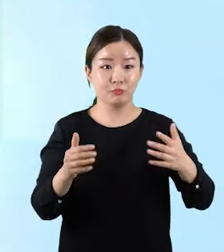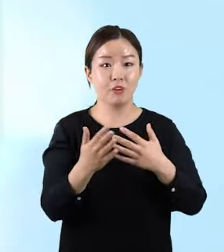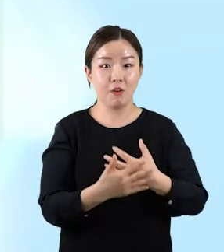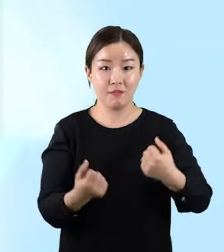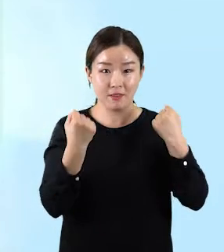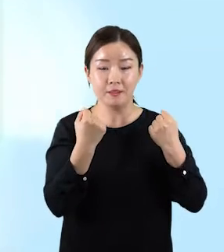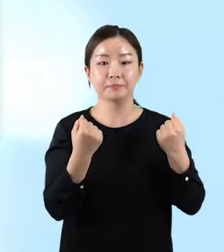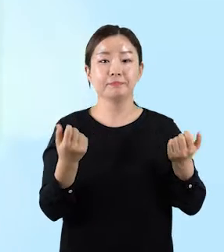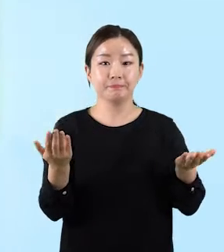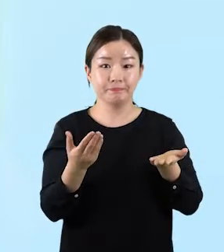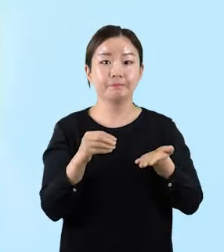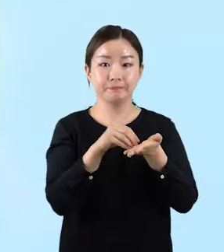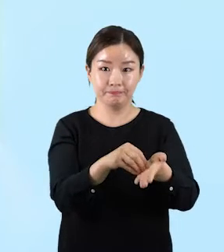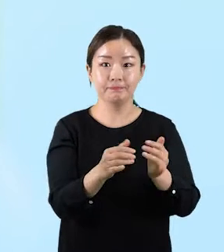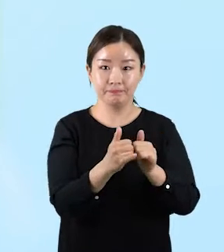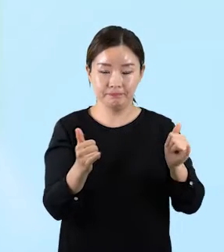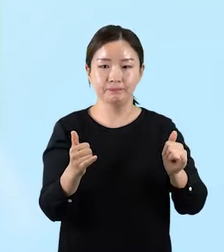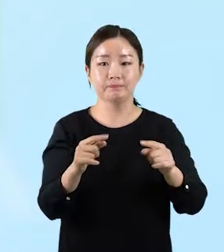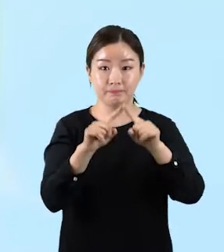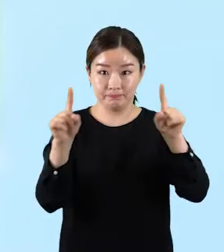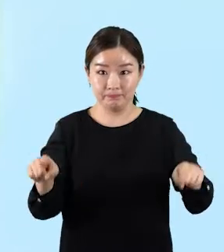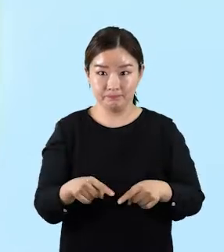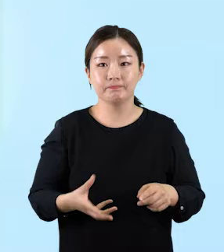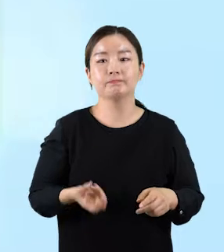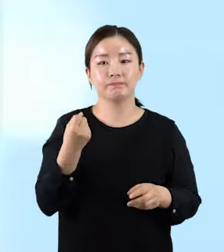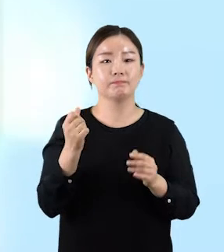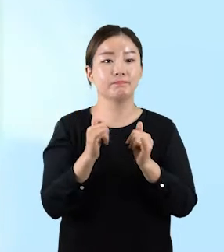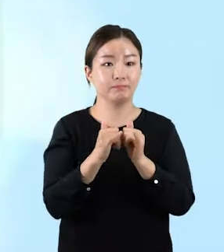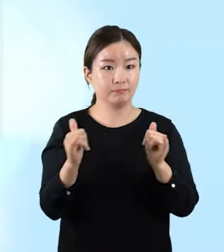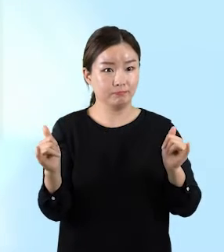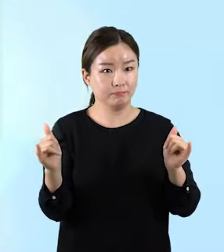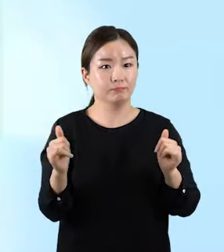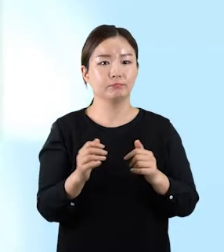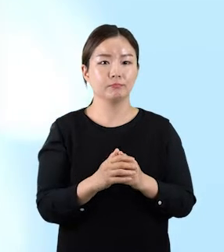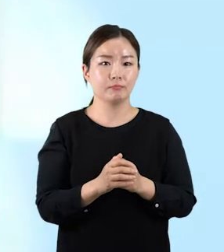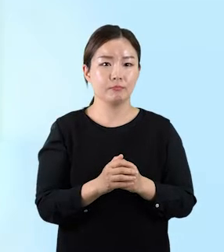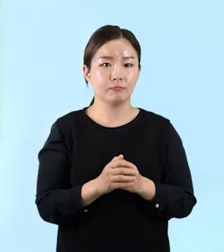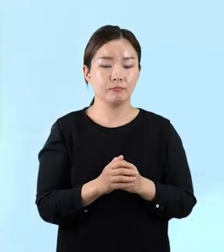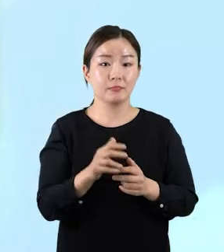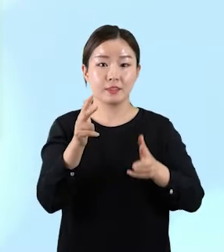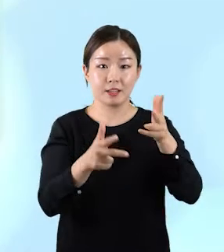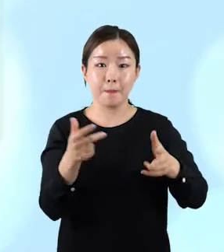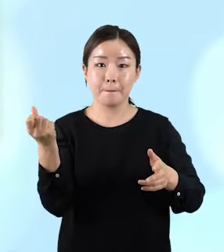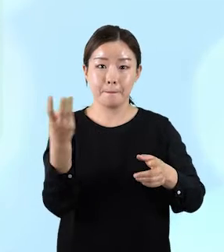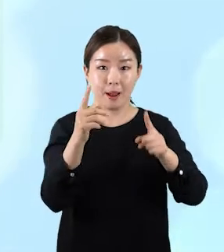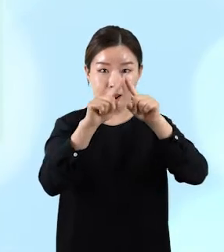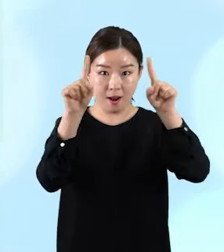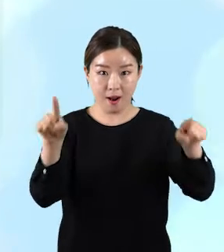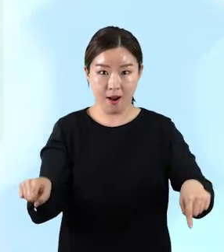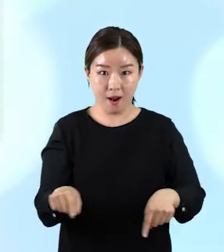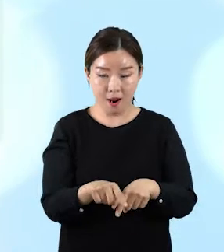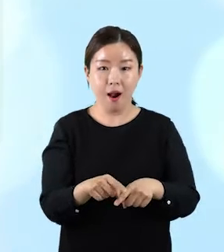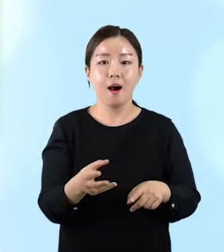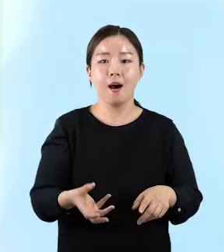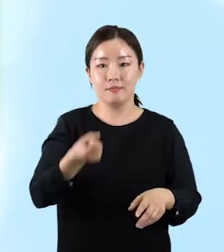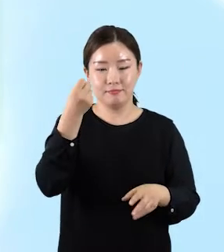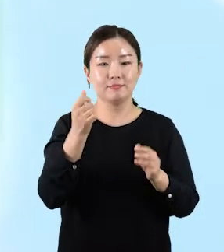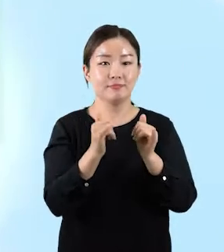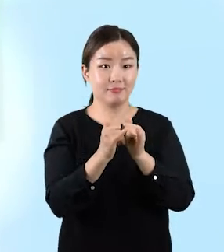현재 국민건강보험 직장가입자로 가입이 되어 있는 자, 사업자 등록증을 소지한 자,